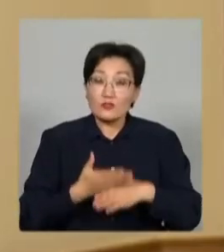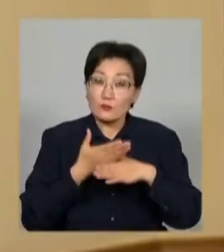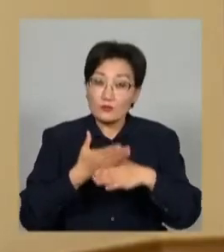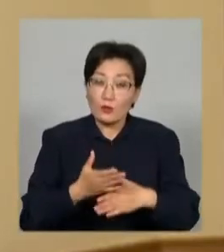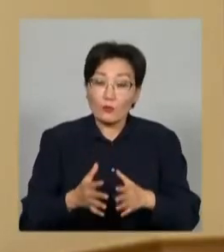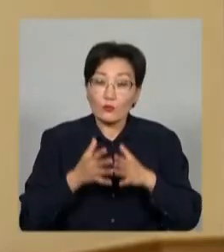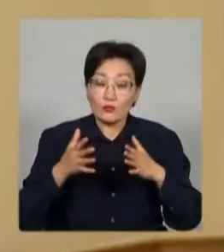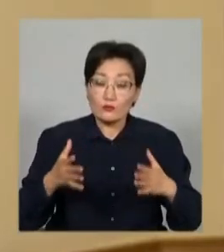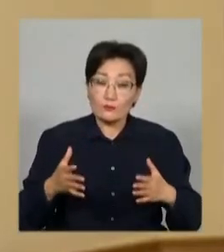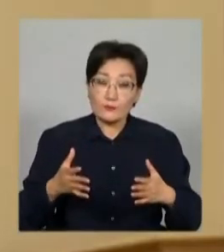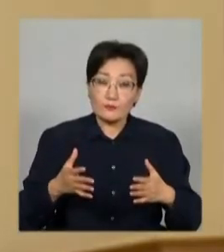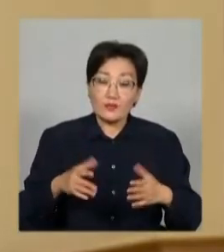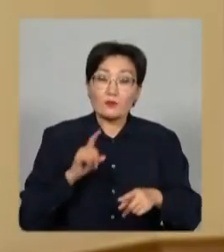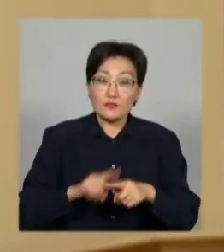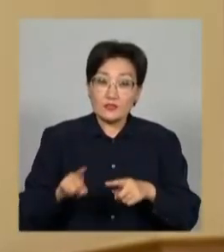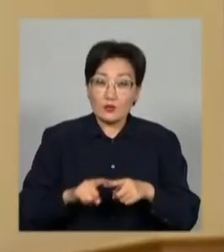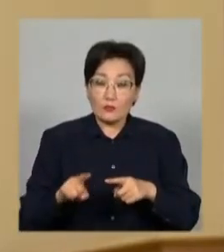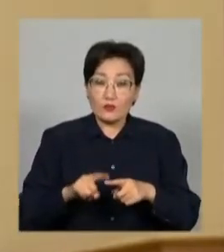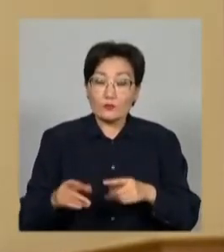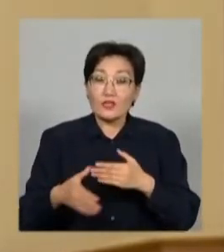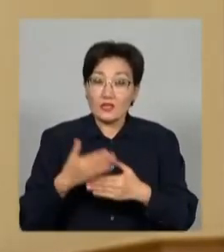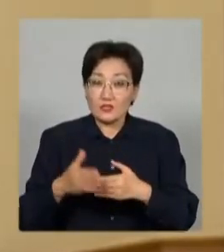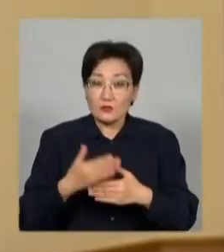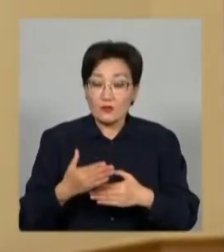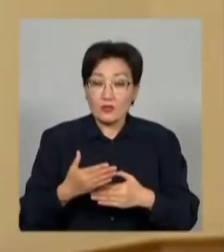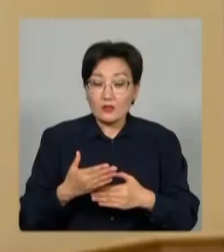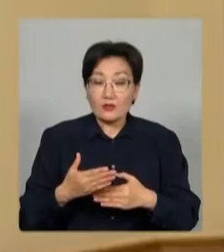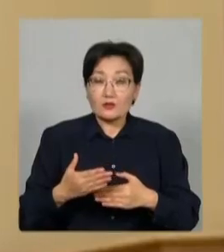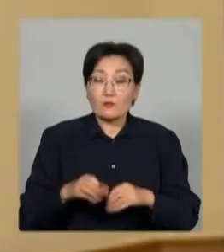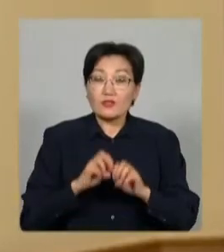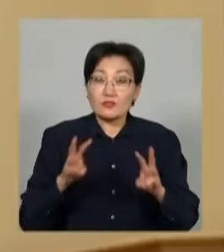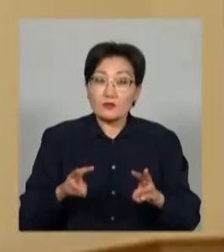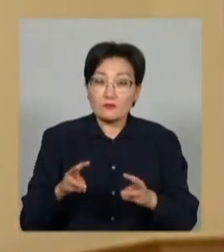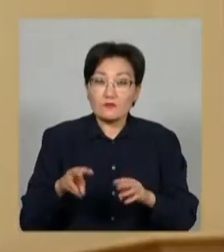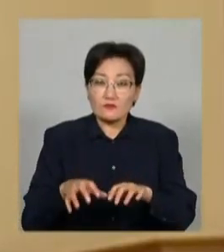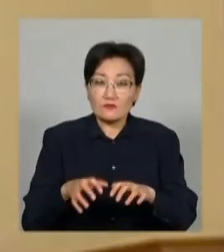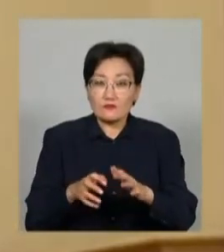более быстрому их наказанию и тем самым обеспечению взыскания.